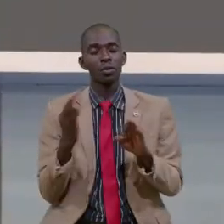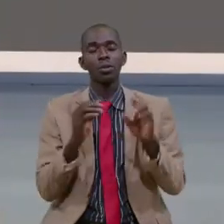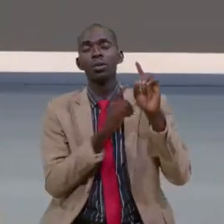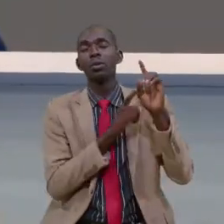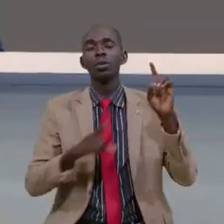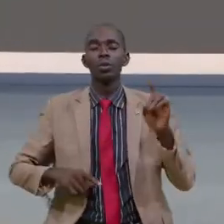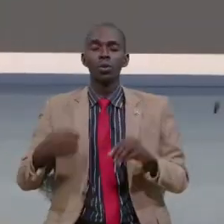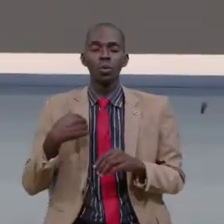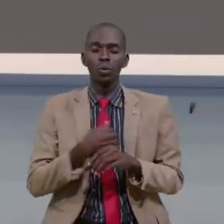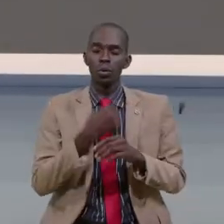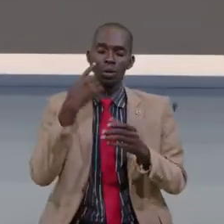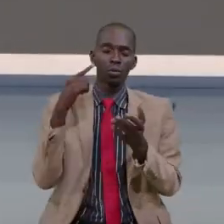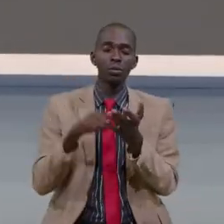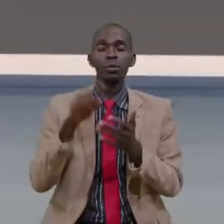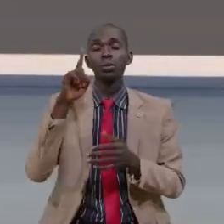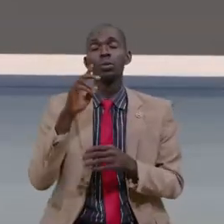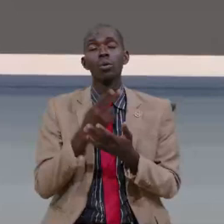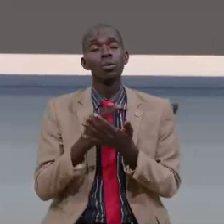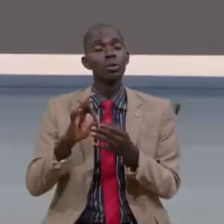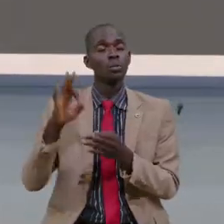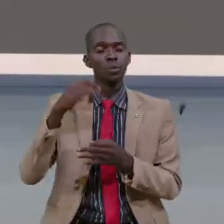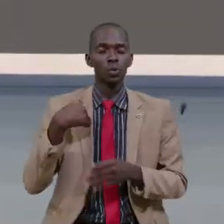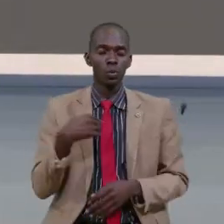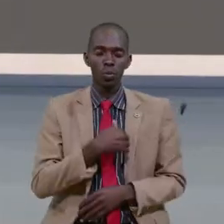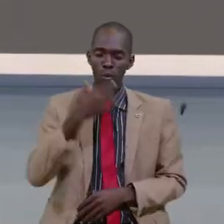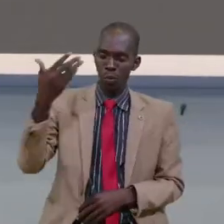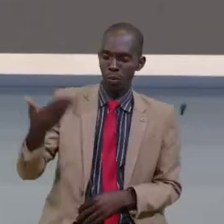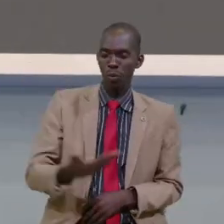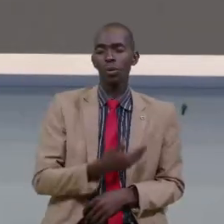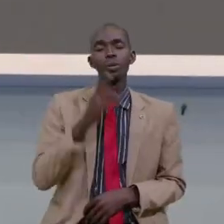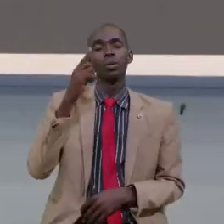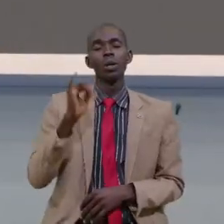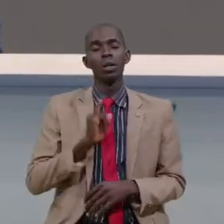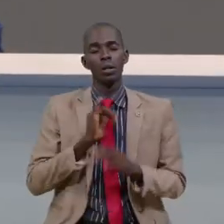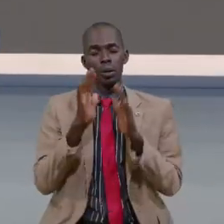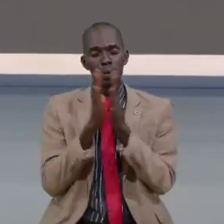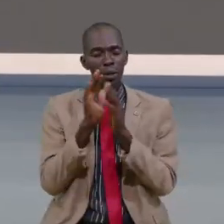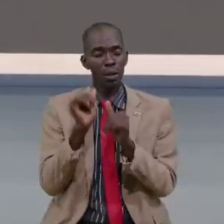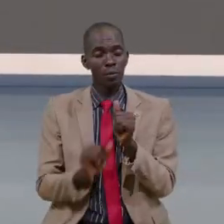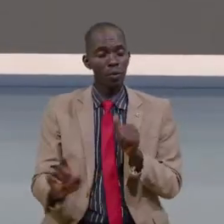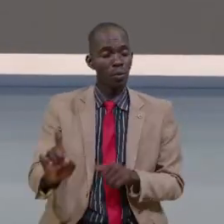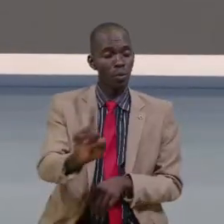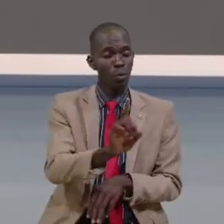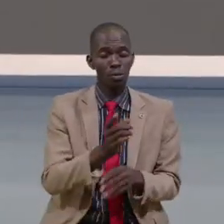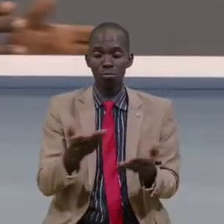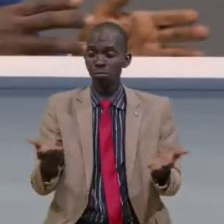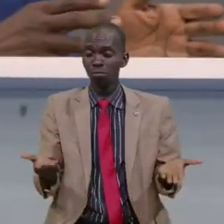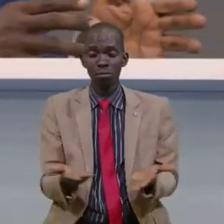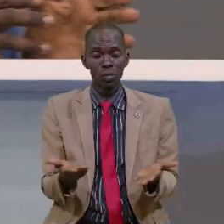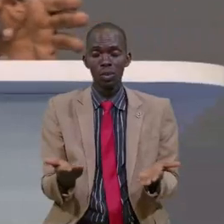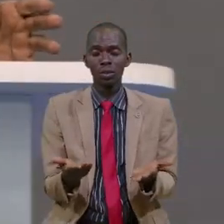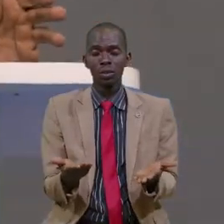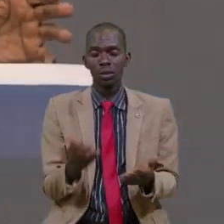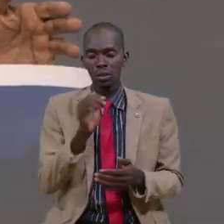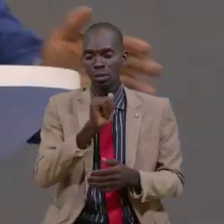Seigneur, nous te reconnaissons, Saint-Esprit, nous t'accueillons et je prie que tout le monde